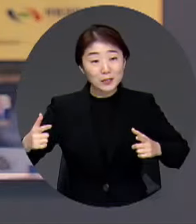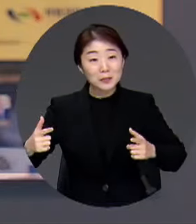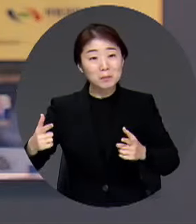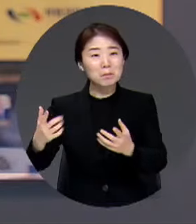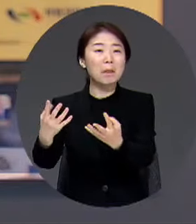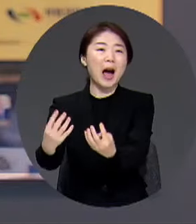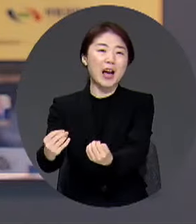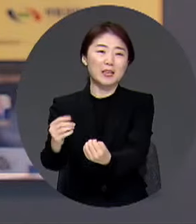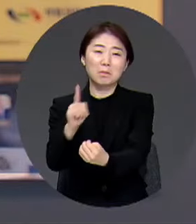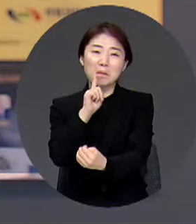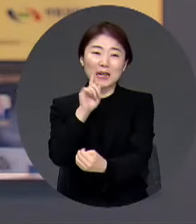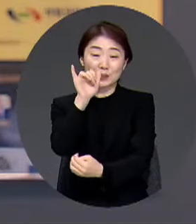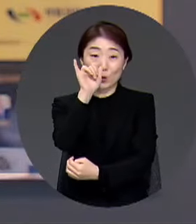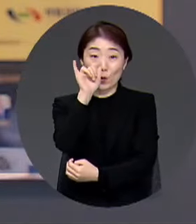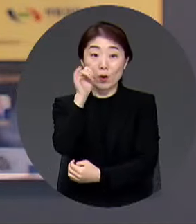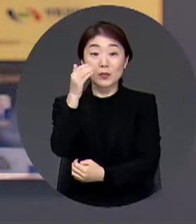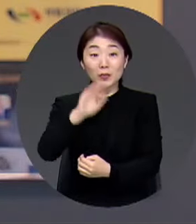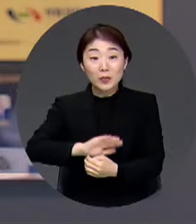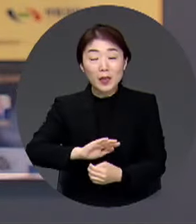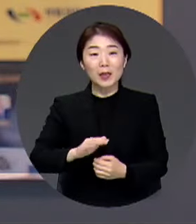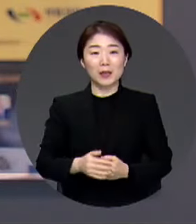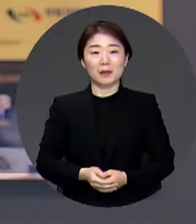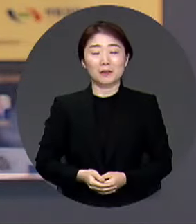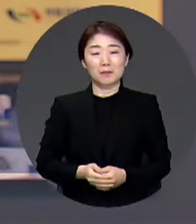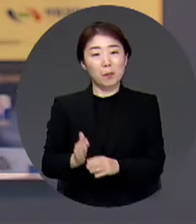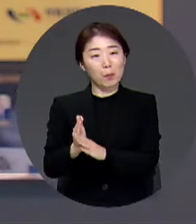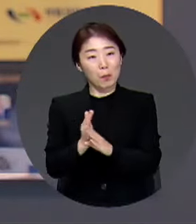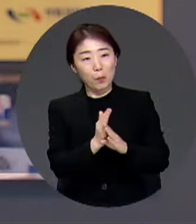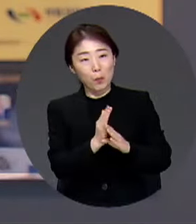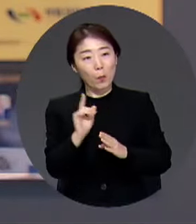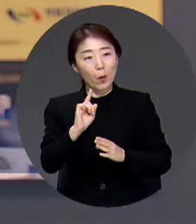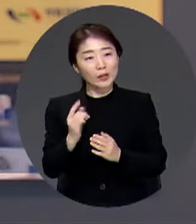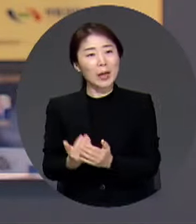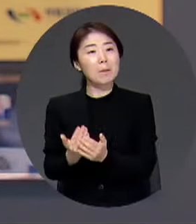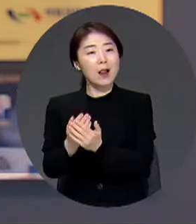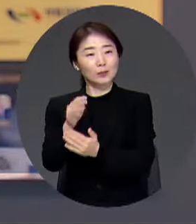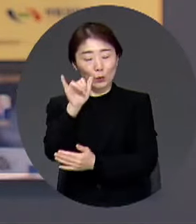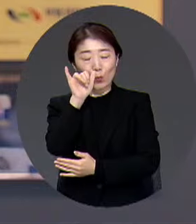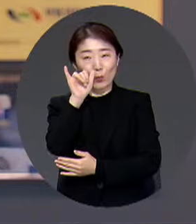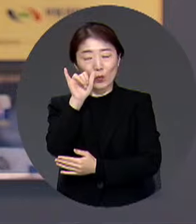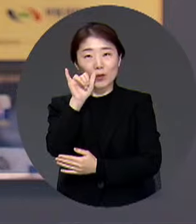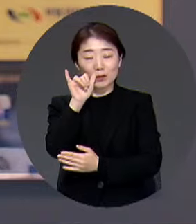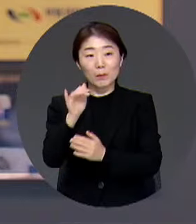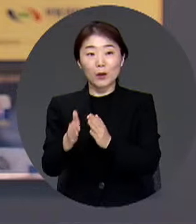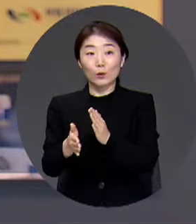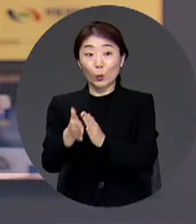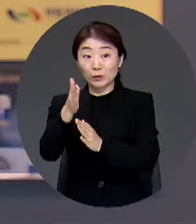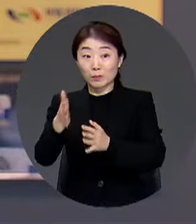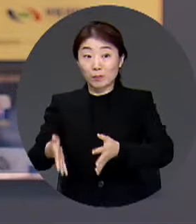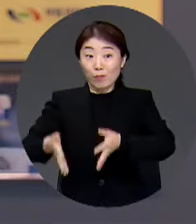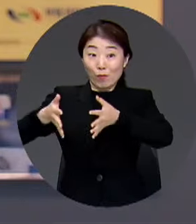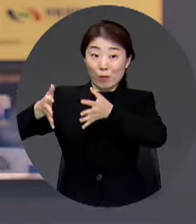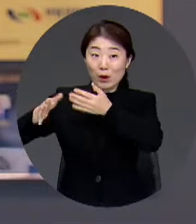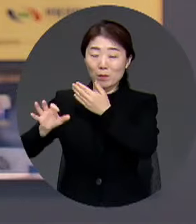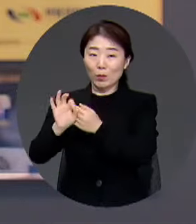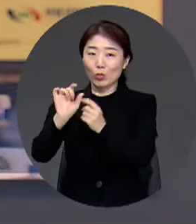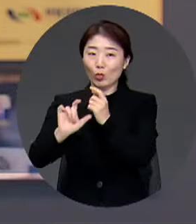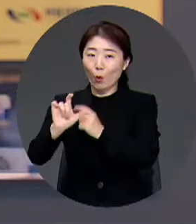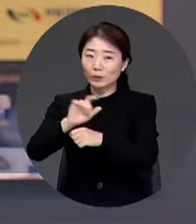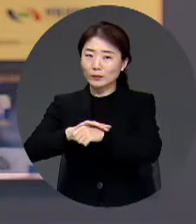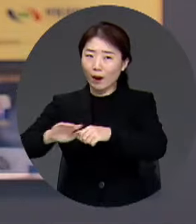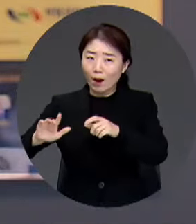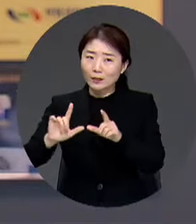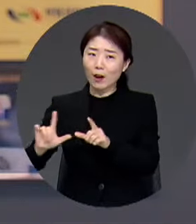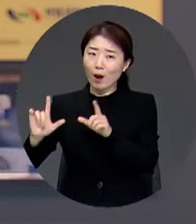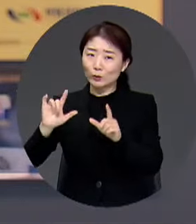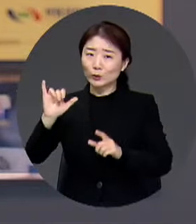더 많았지만은 한편으로는 조금 이게 개발되기 때문에 도시화되면은 더 잘 살 수 있겠다 하는